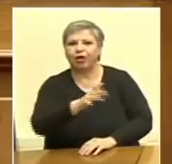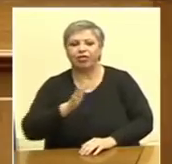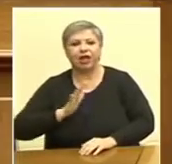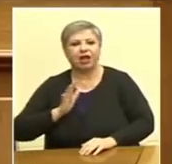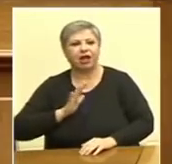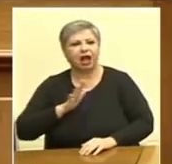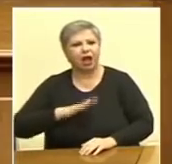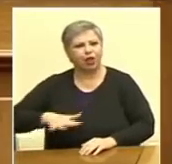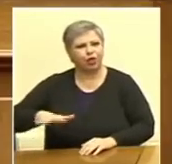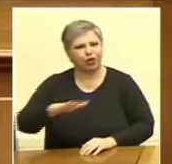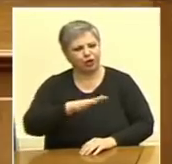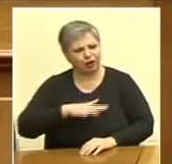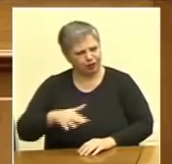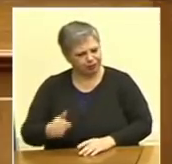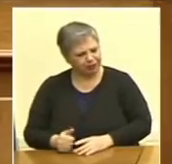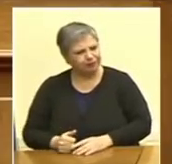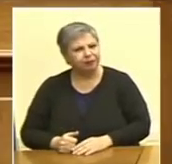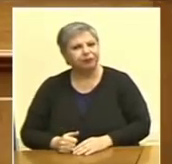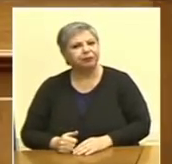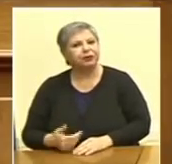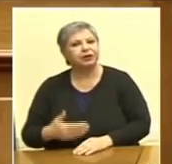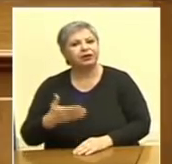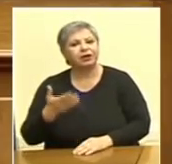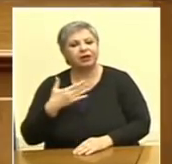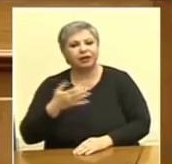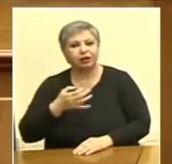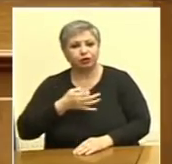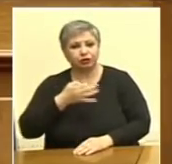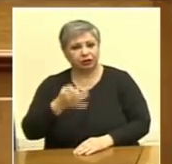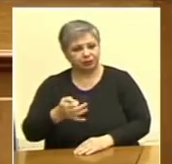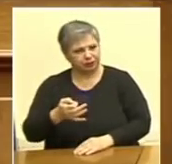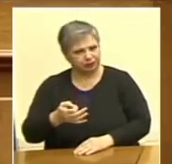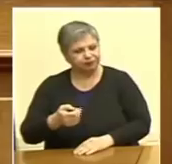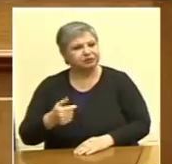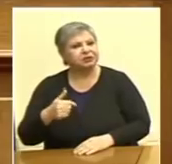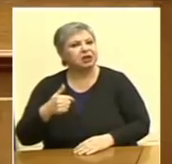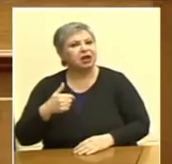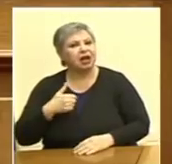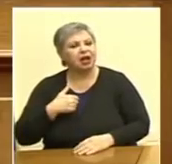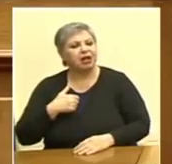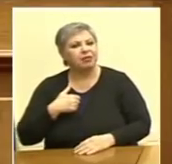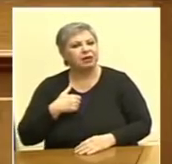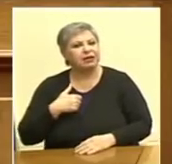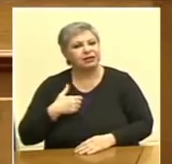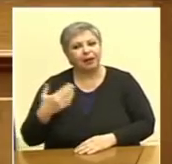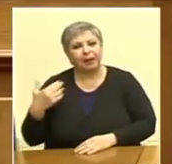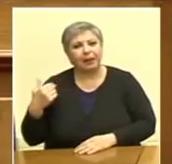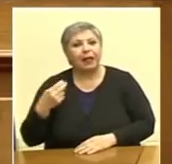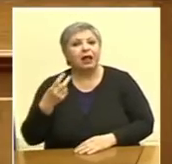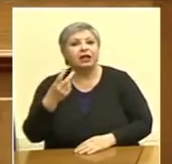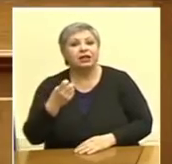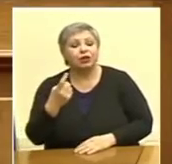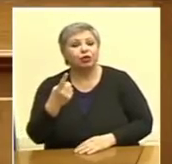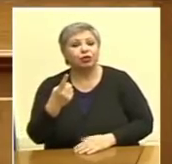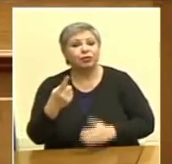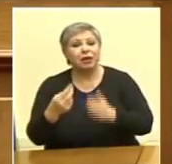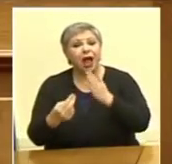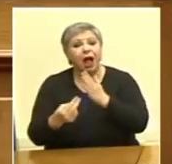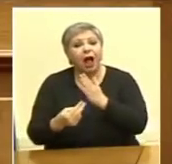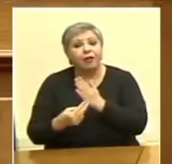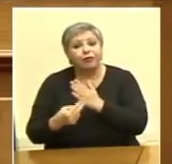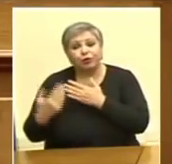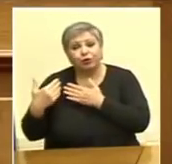όταν εμείς, κυρίες και κύριοι συνάδελφοι, είπαμε στις 21 του Αυγούστου, του περασμένου Αυγούστου,